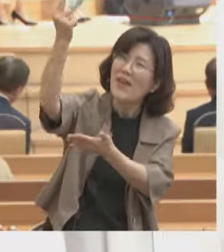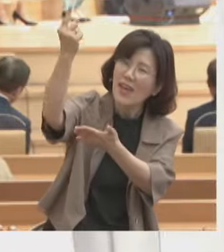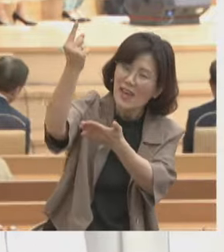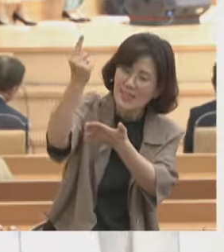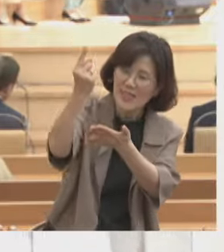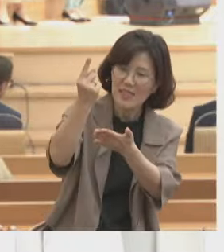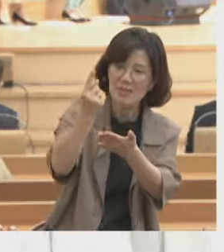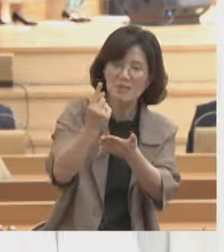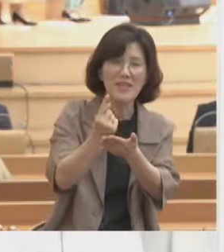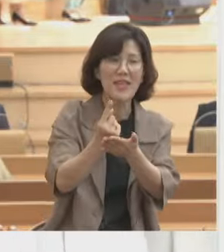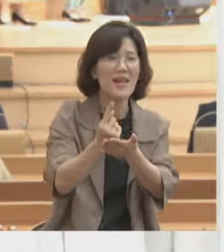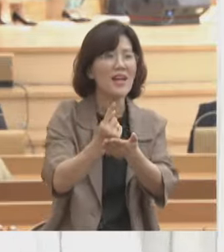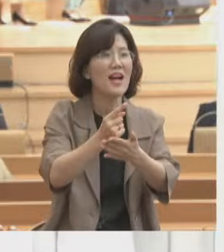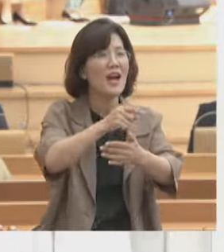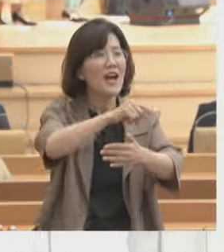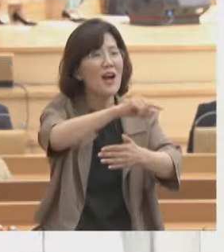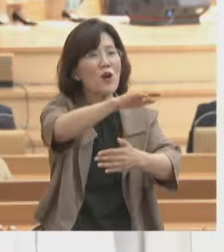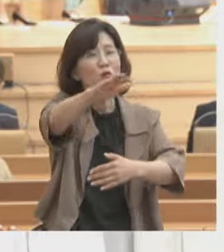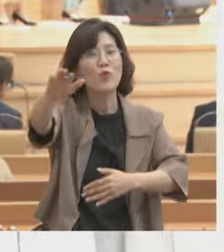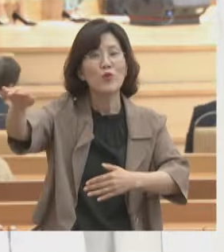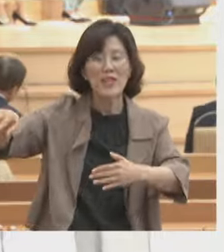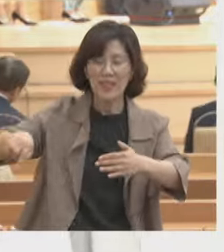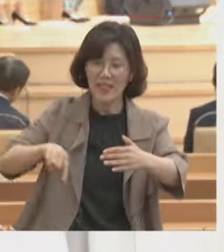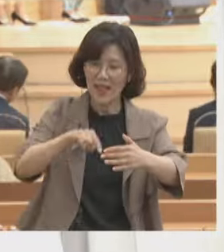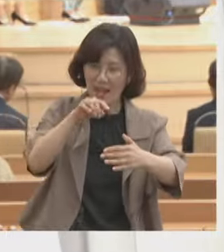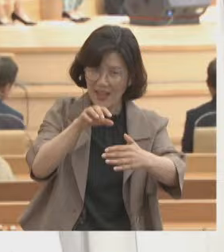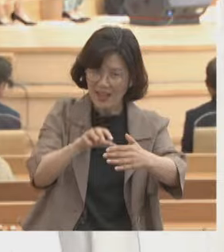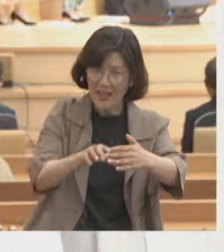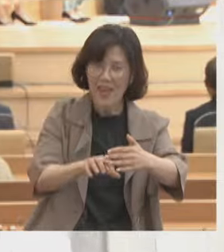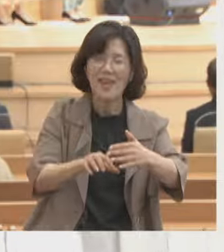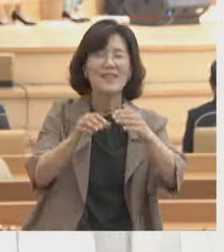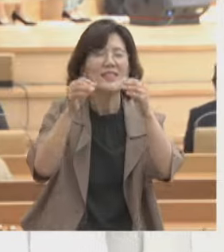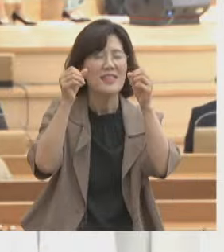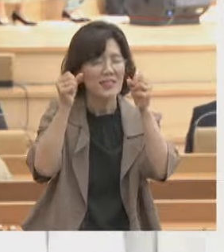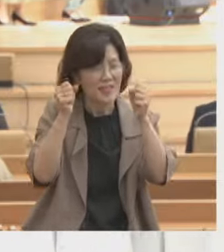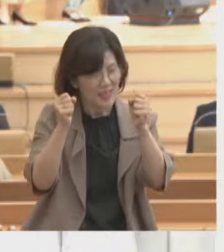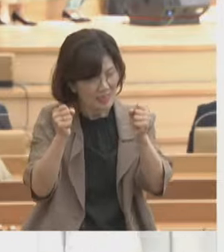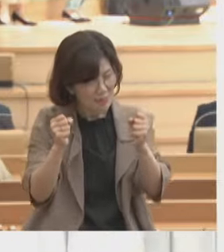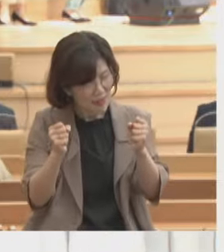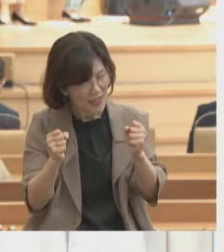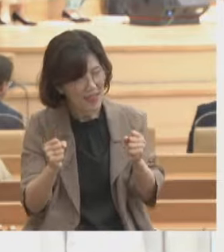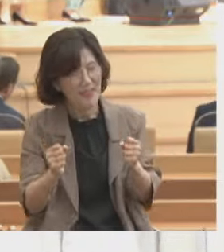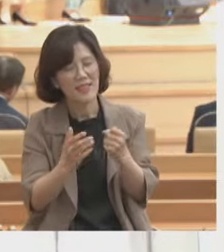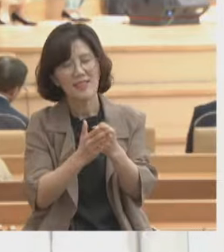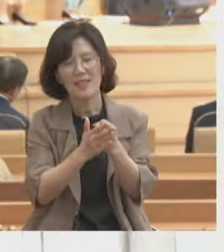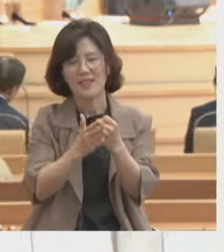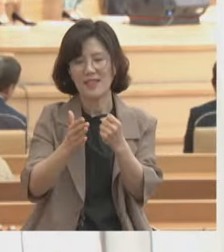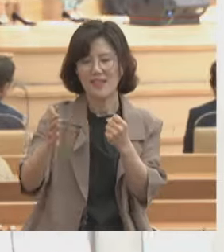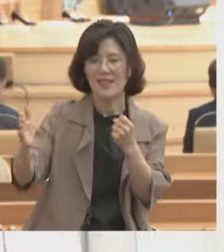주님의 임재가 우리 안에 임하니